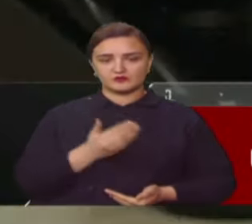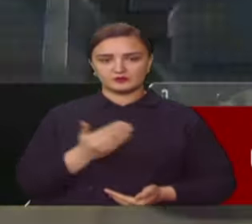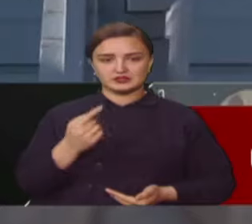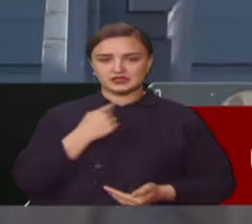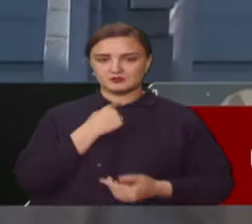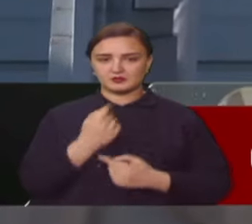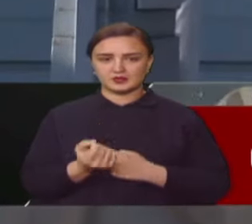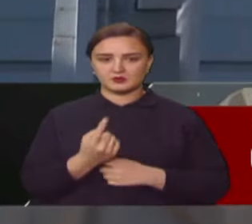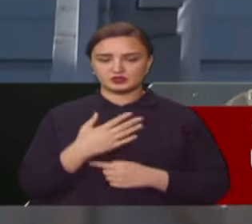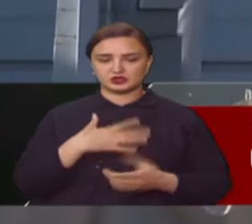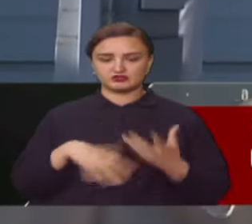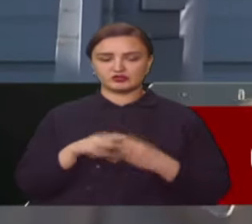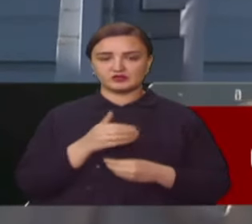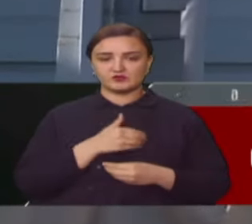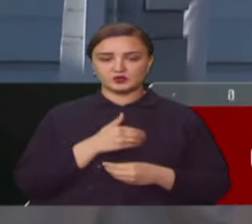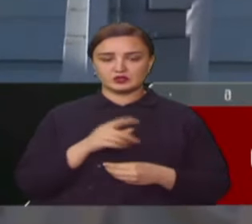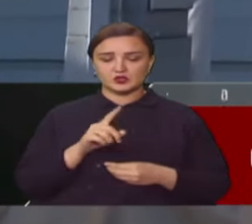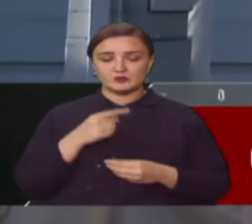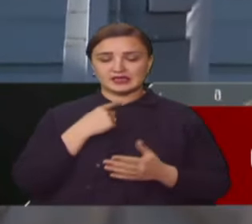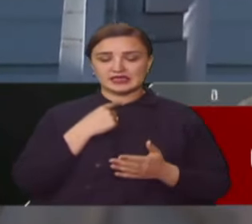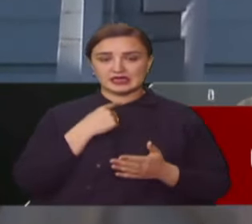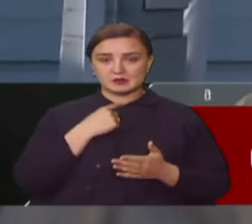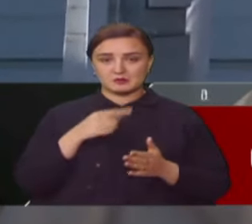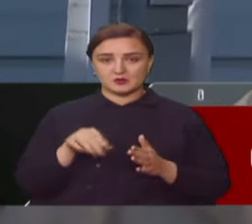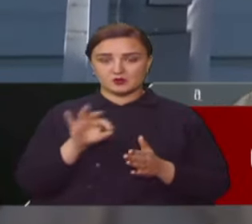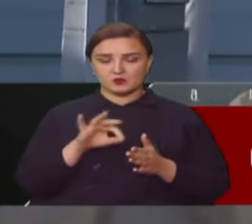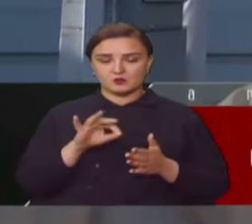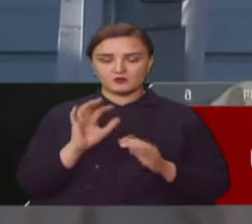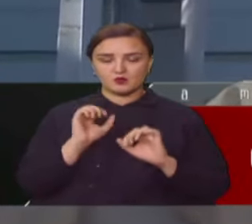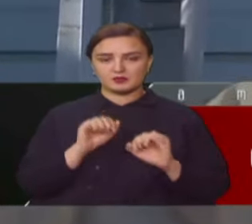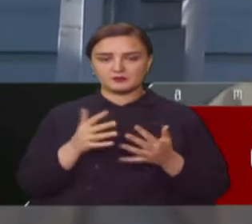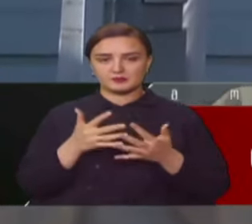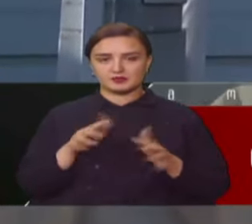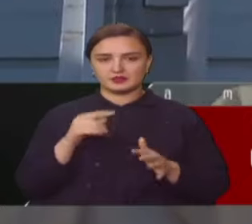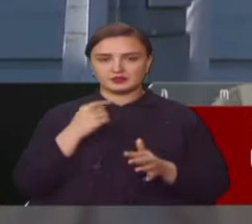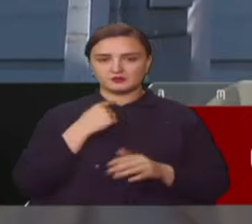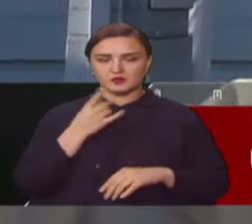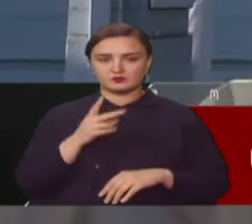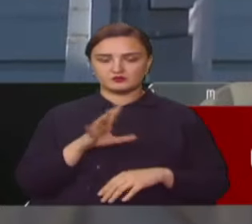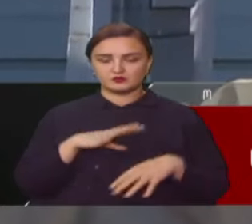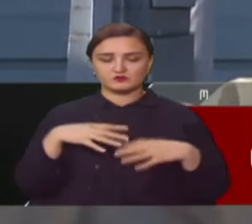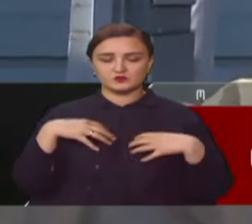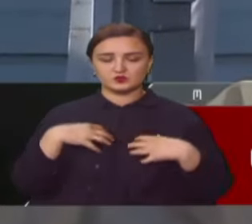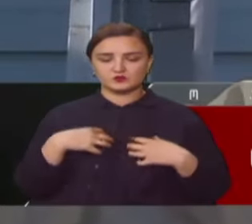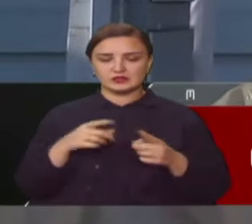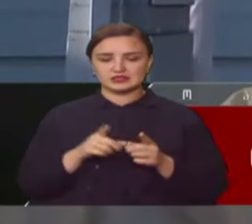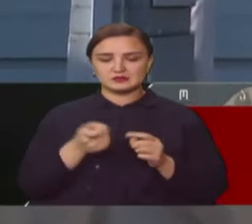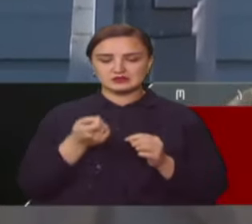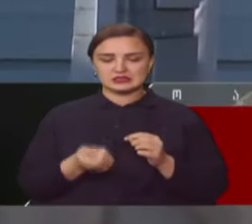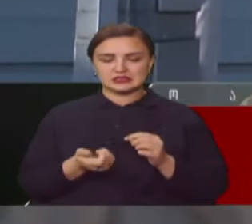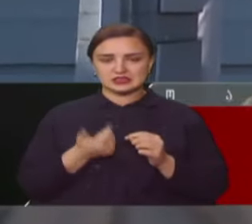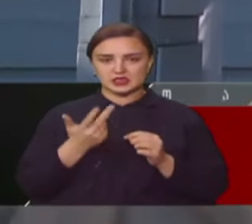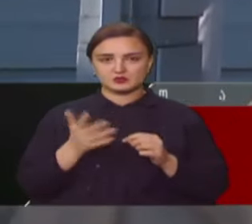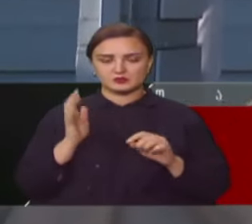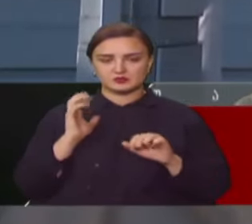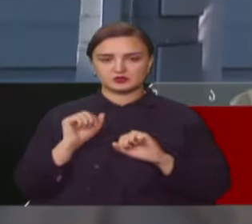აღმოჩნდა. ჩვენ გვინდოდა, რომ რეფერენდუმის ნაწილში მომხრეთა უფრო მეტი ხმა დაფიქსირებულიყო. წუხვარ, რომ ასე მცირე რაოდენობამ